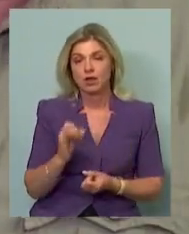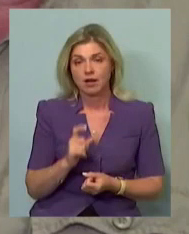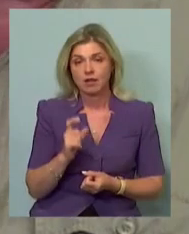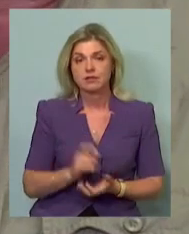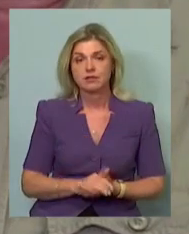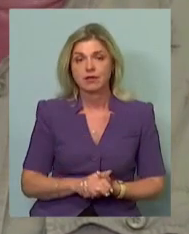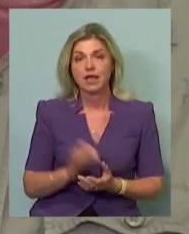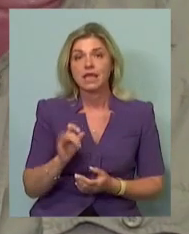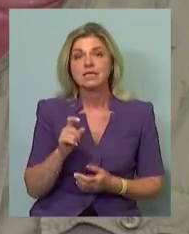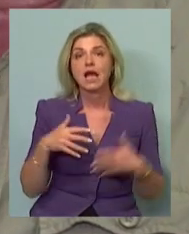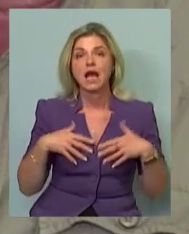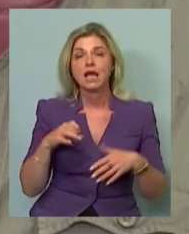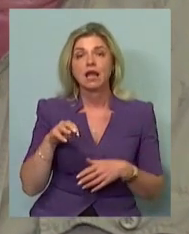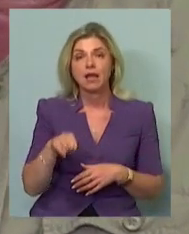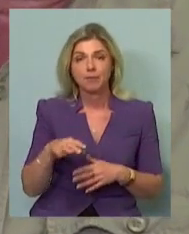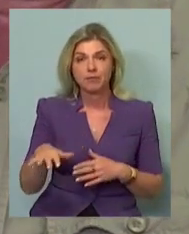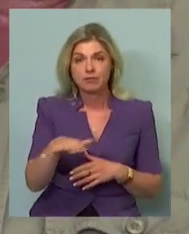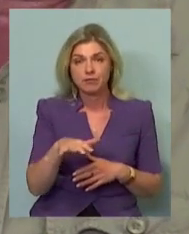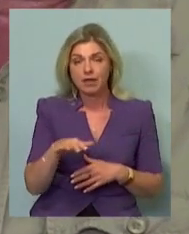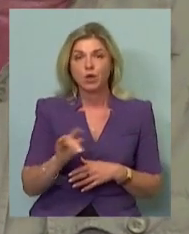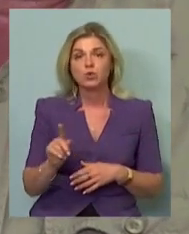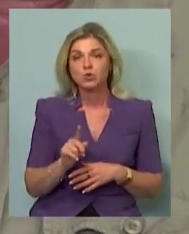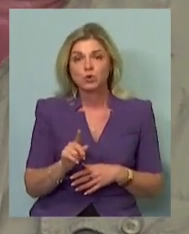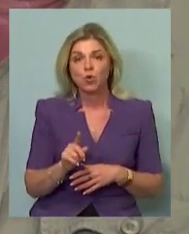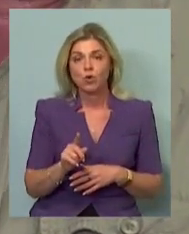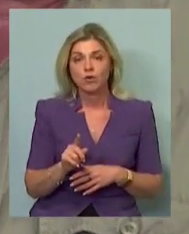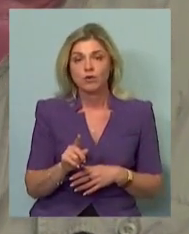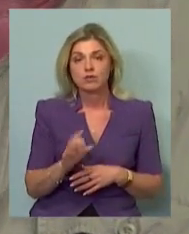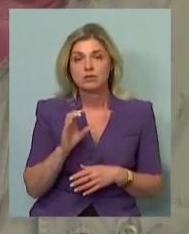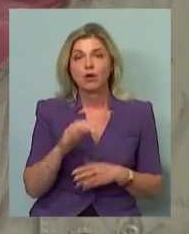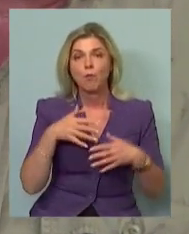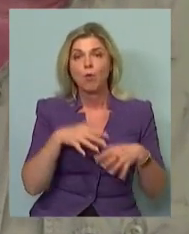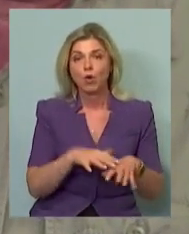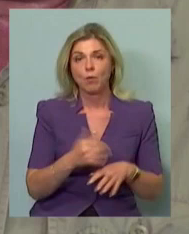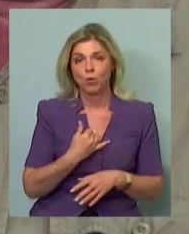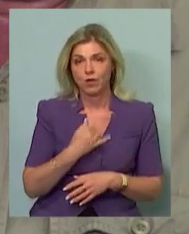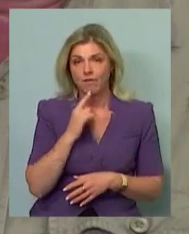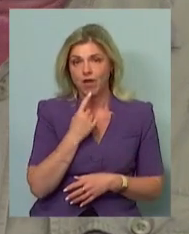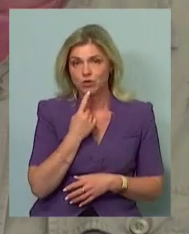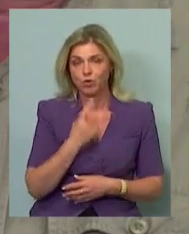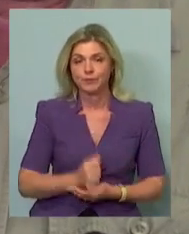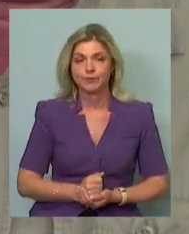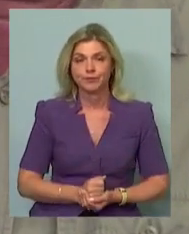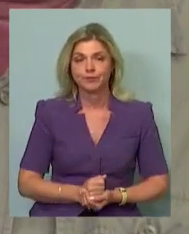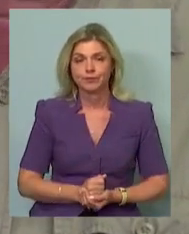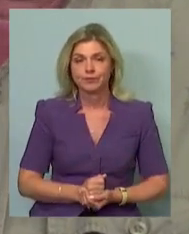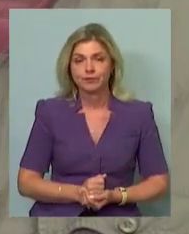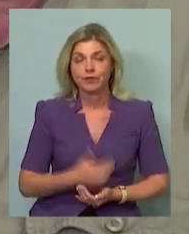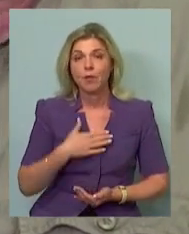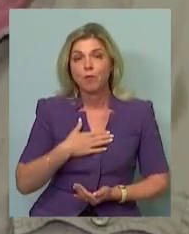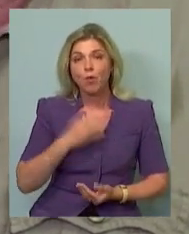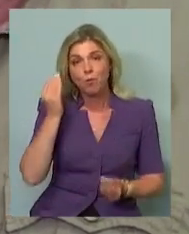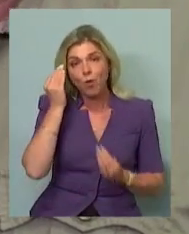Кримом, і з тим, що практично з морем у нас важко. На мій